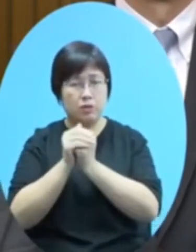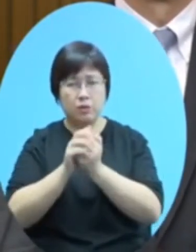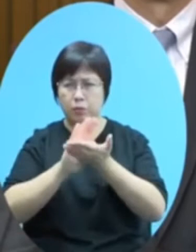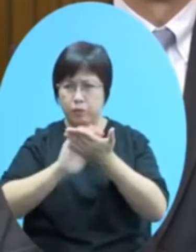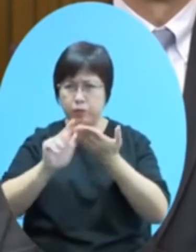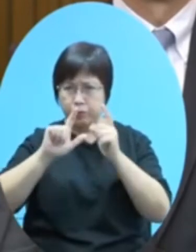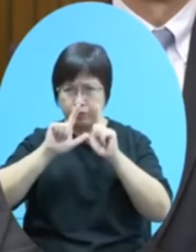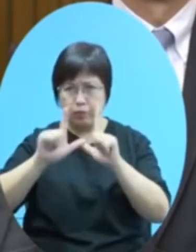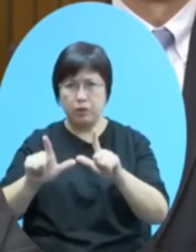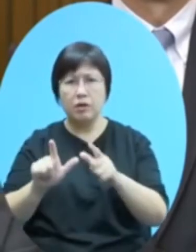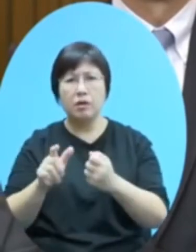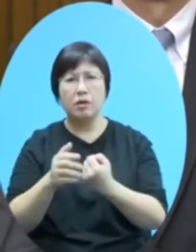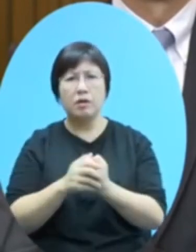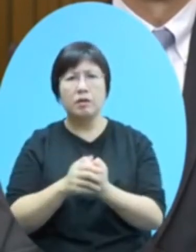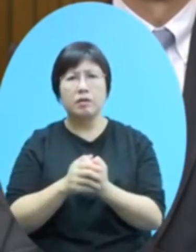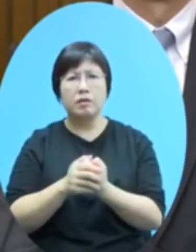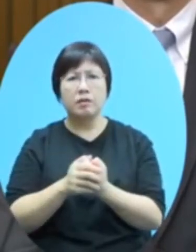應。